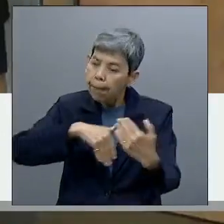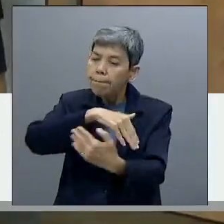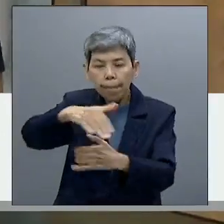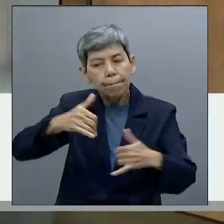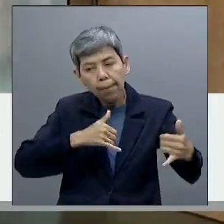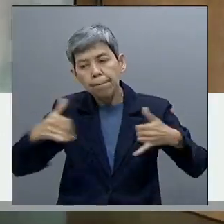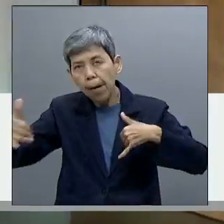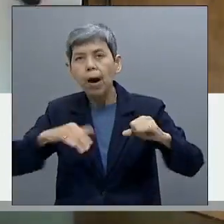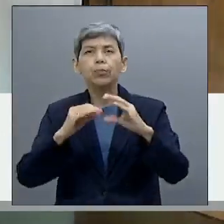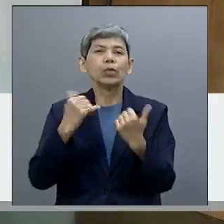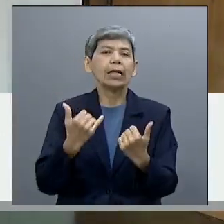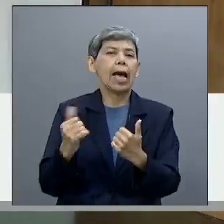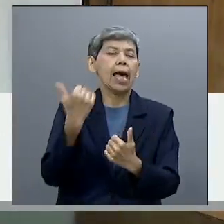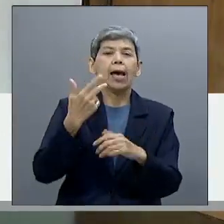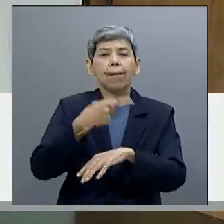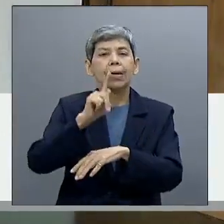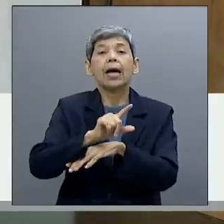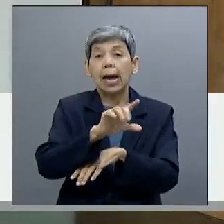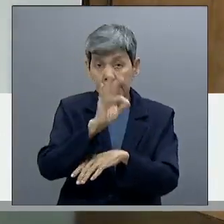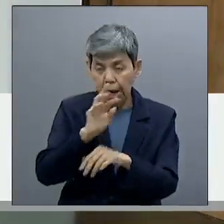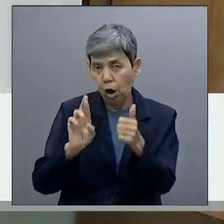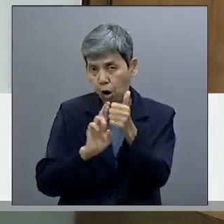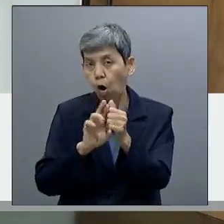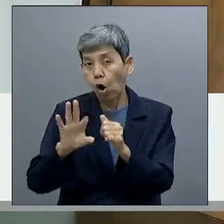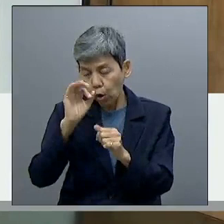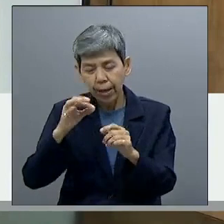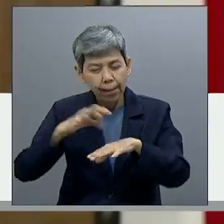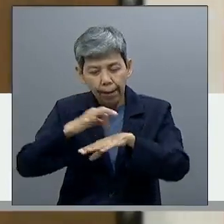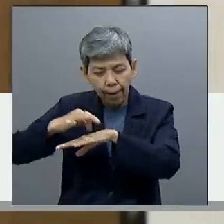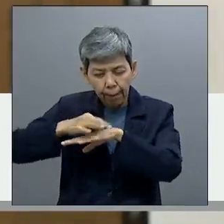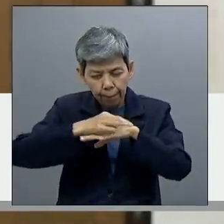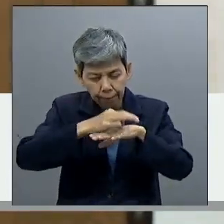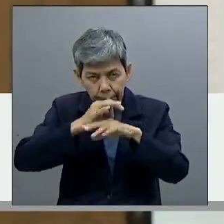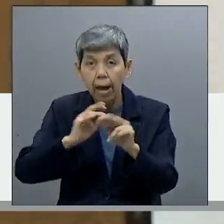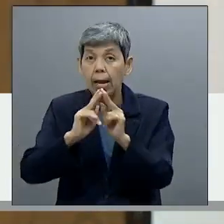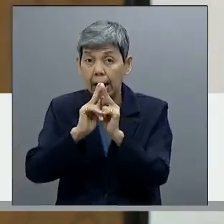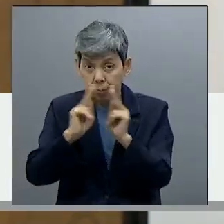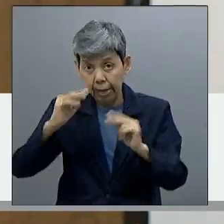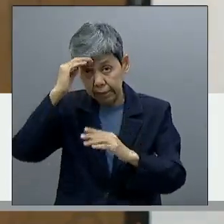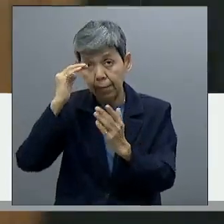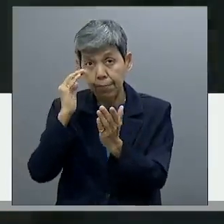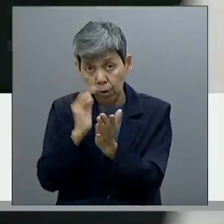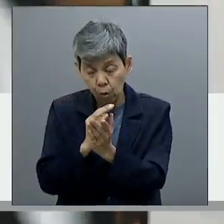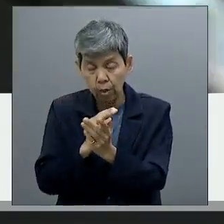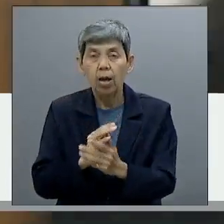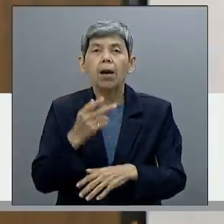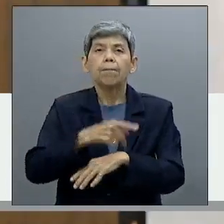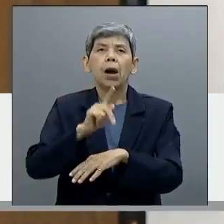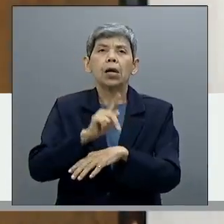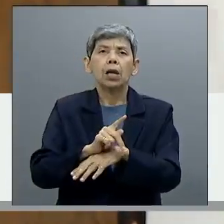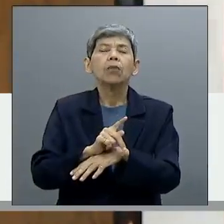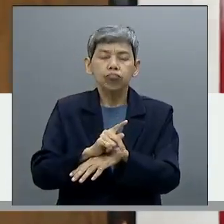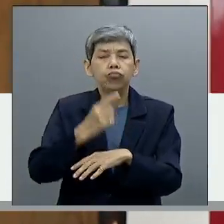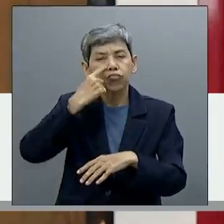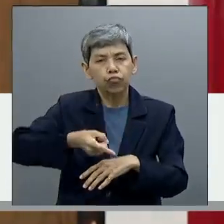ราะวันนี้ประชุมนัดแรกเลือกประธานกรรมาธิการและรองรวมถึงตำแหน่งต่างๆโดยกรรมาธิการตำรวจนะคะประธานก็ไม่พลิกไปจากโ